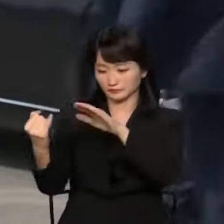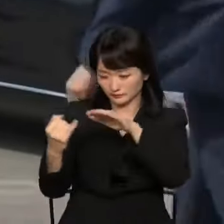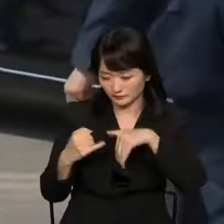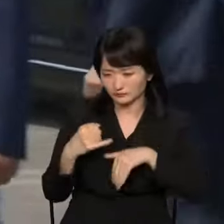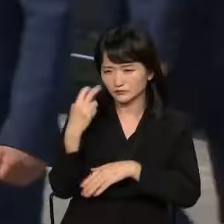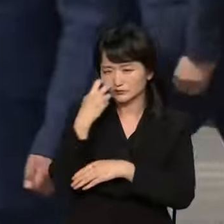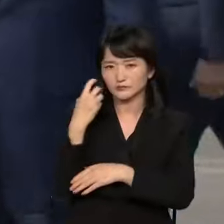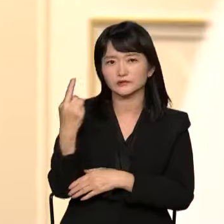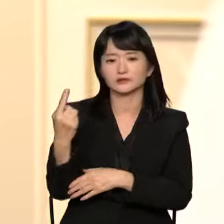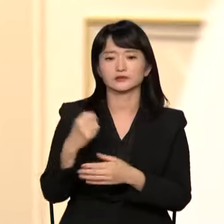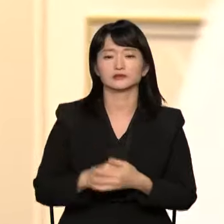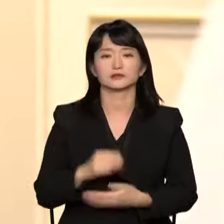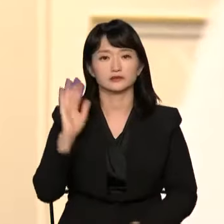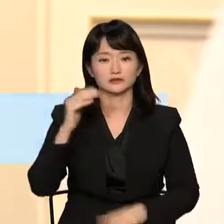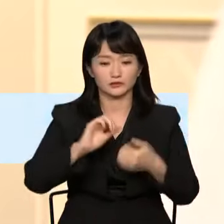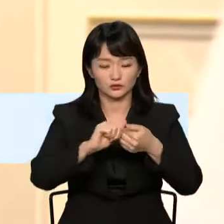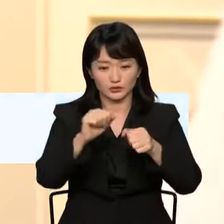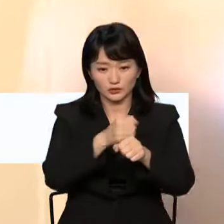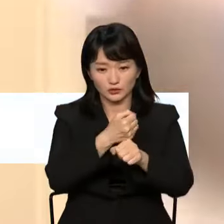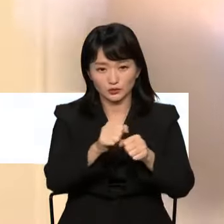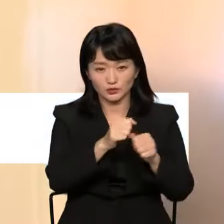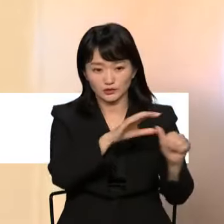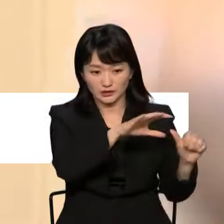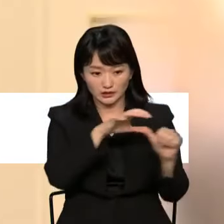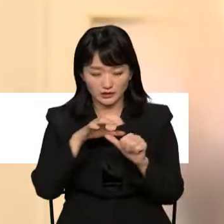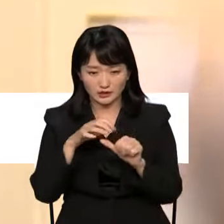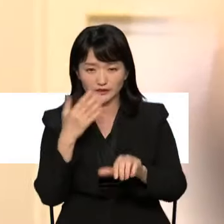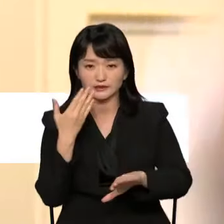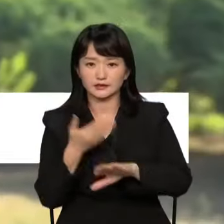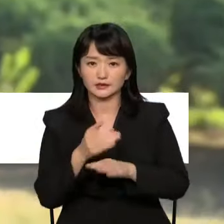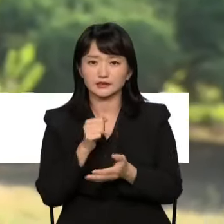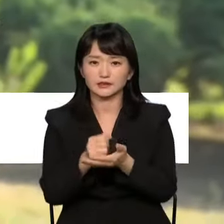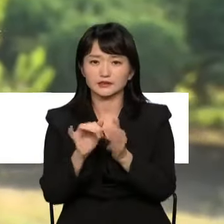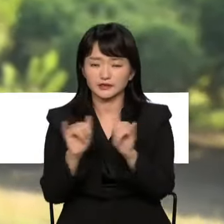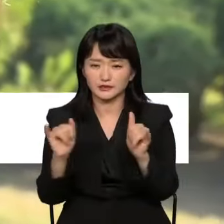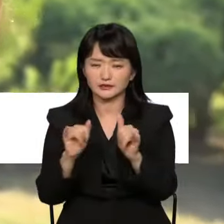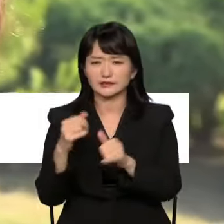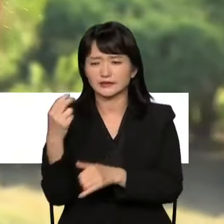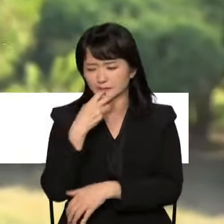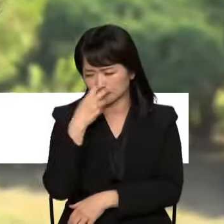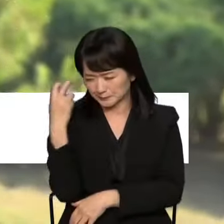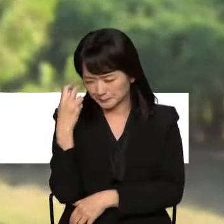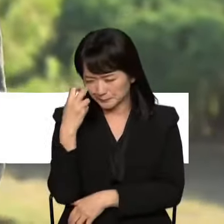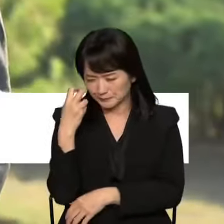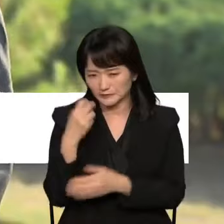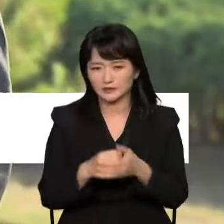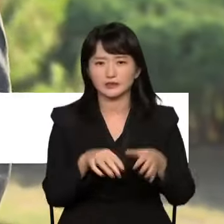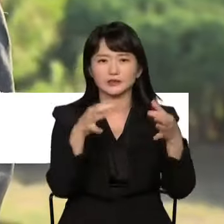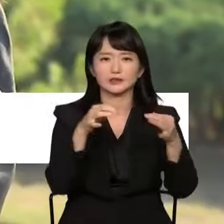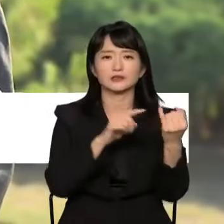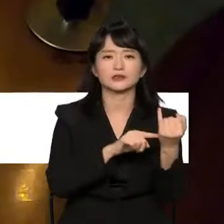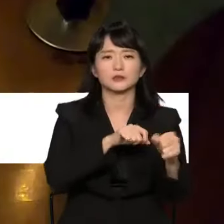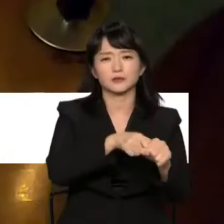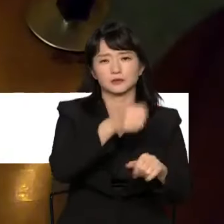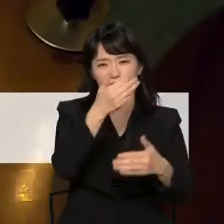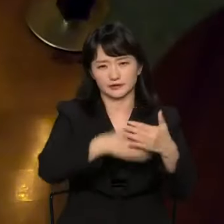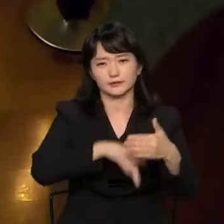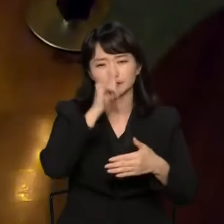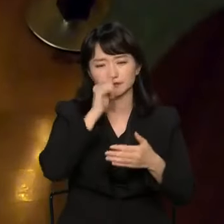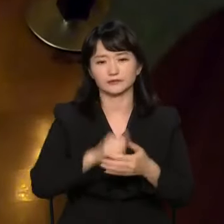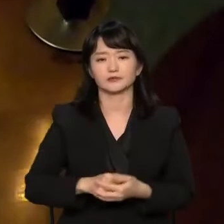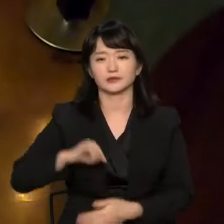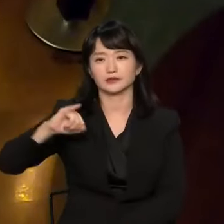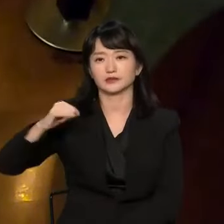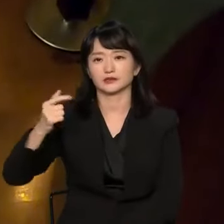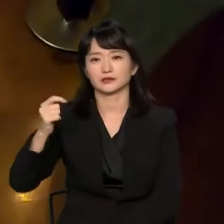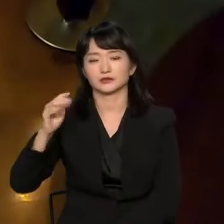받았습니다. 최근 주가 조작에 동원된 다른 계좌주들에 대한 재조사도 마무리돼 김 여사 처분만을 남겨둔 상황입니다. 최근